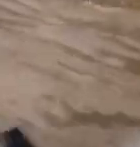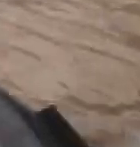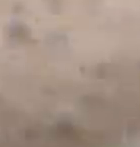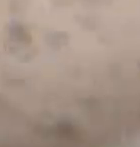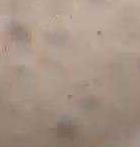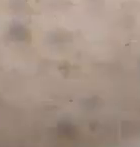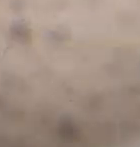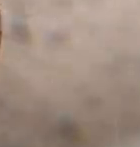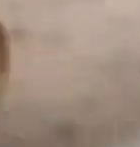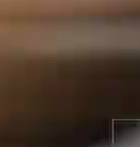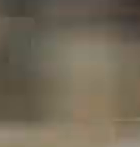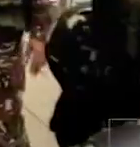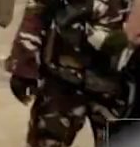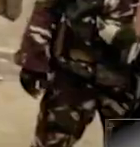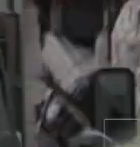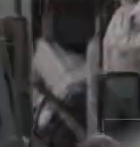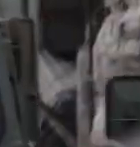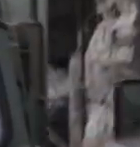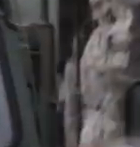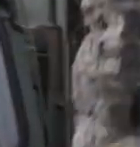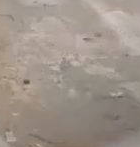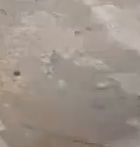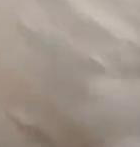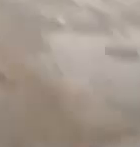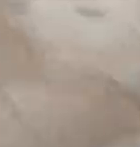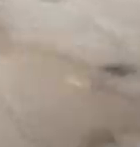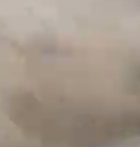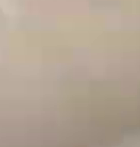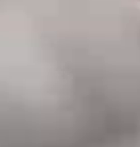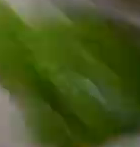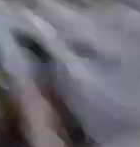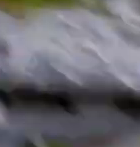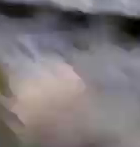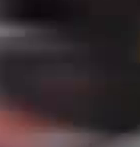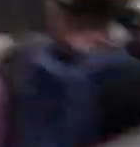Lampas bewang na yung tubig. Pero ito na ang Marawi ngayon.